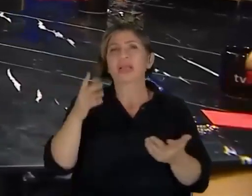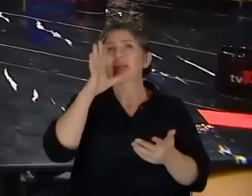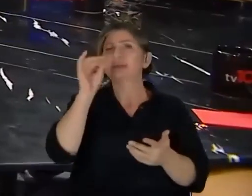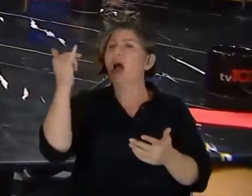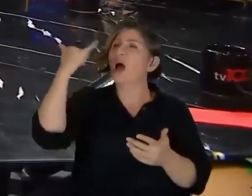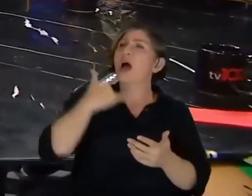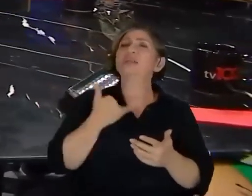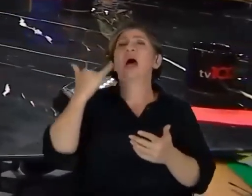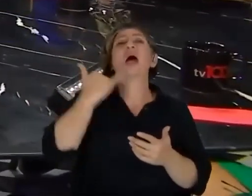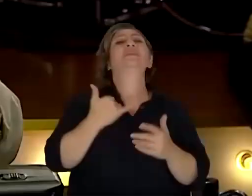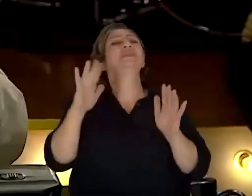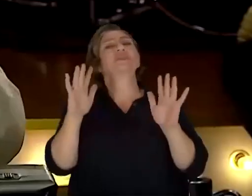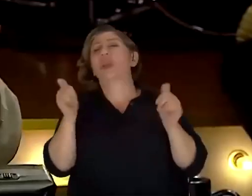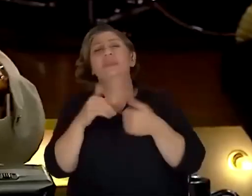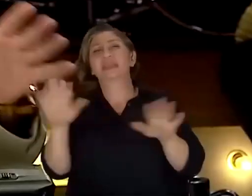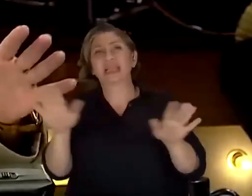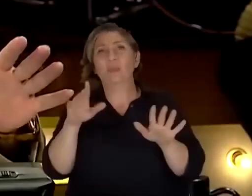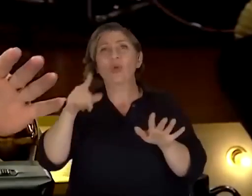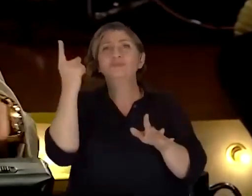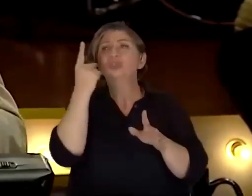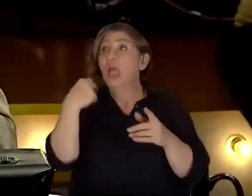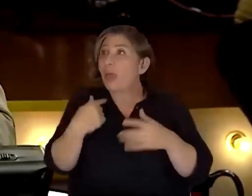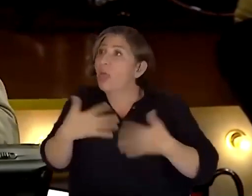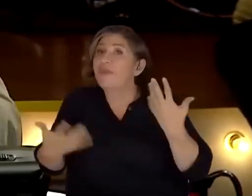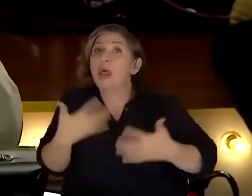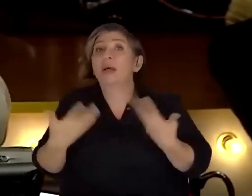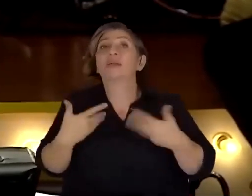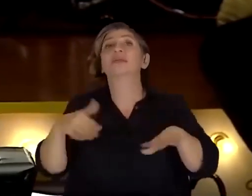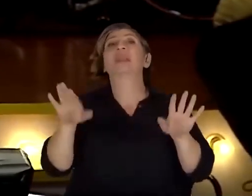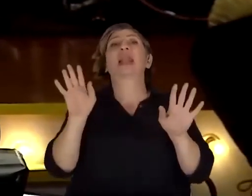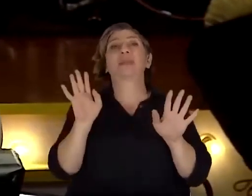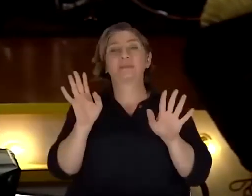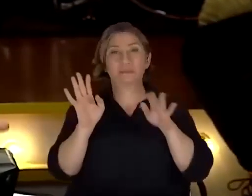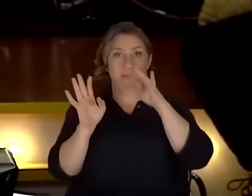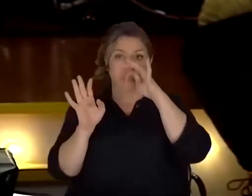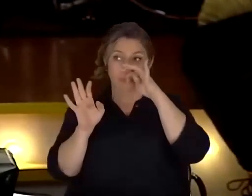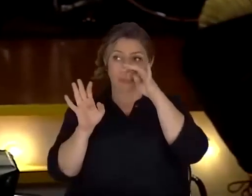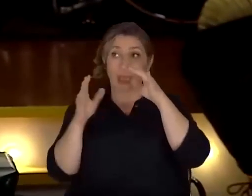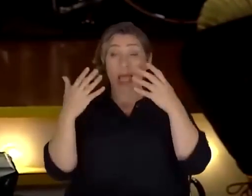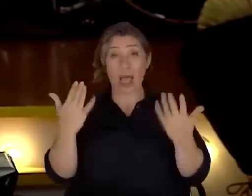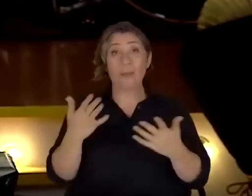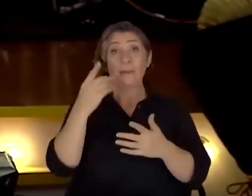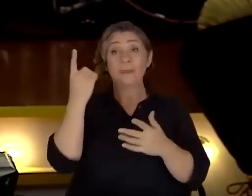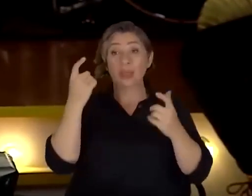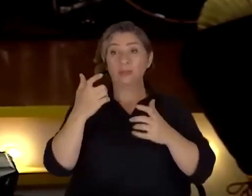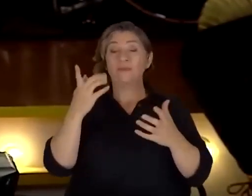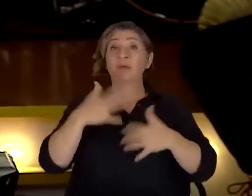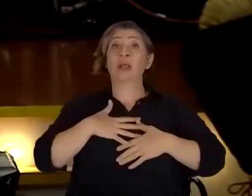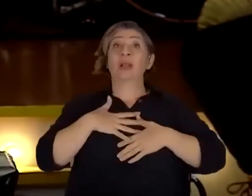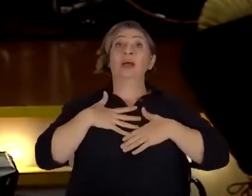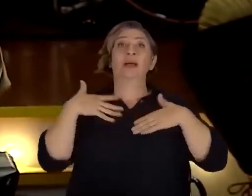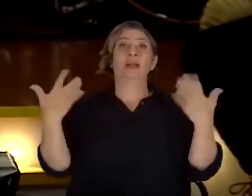beni aramasın, etsin, etmesin. Hani böyle bir şeyim de yok. Hani kendim belli bir yere de koyduğum için değil. Ama bir yer bana